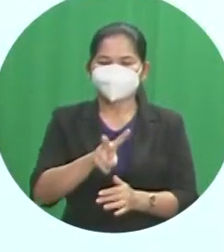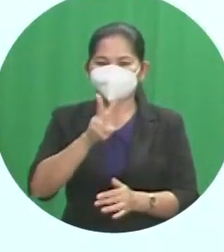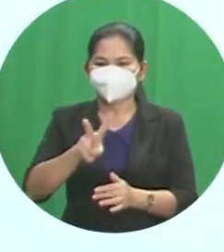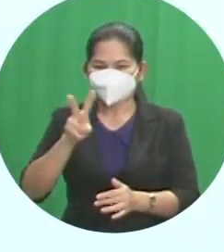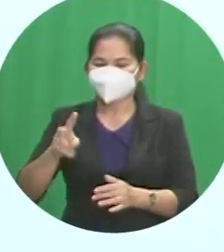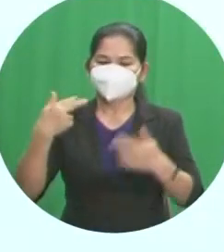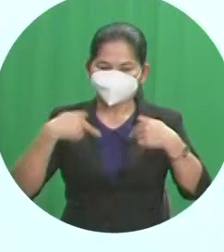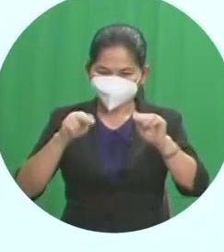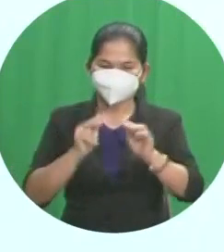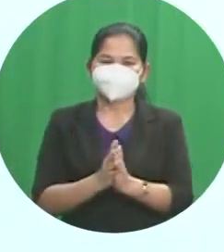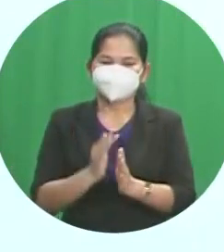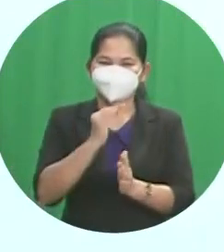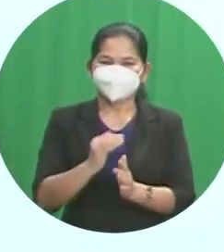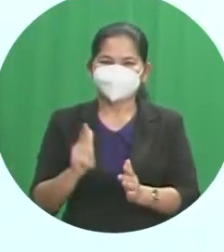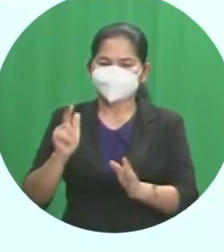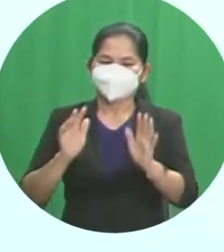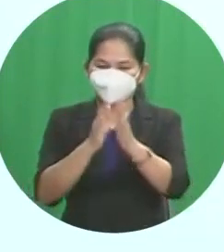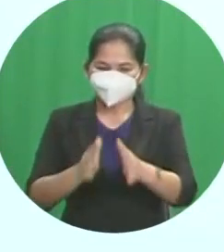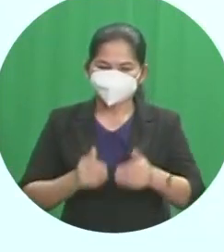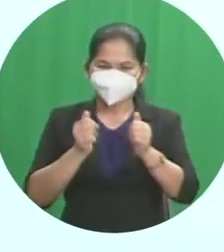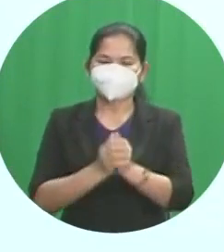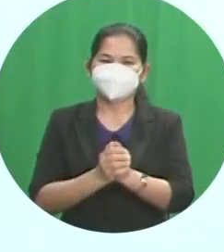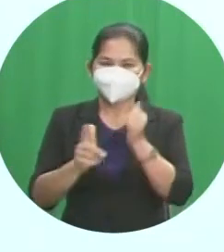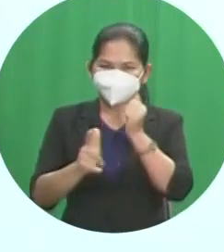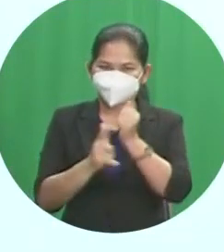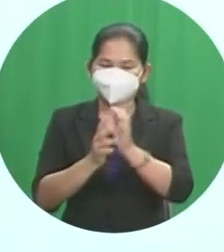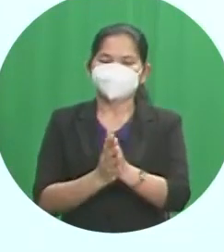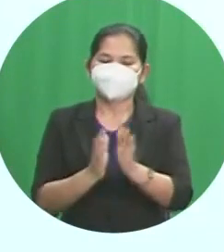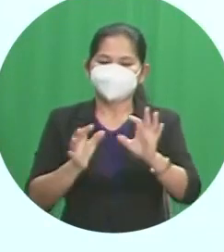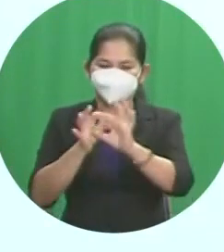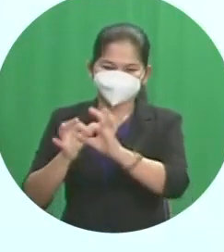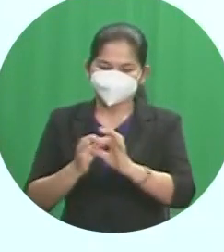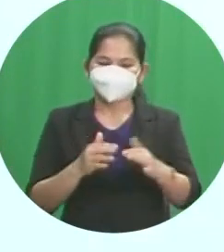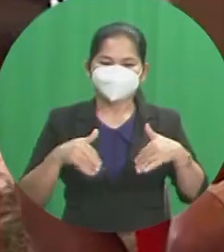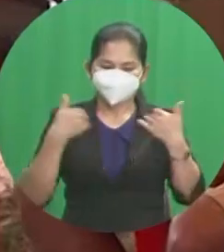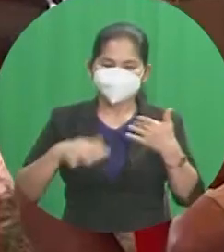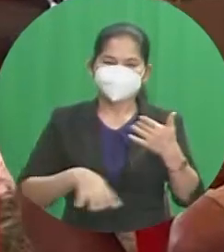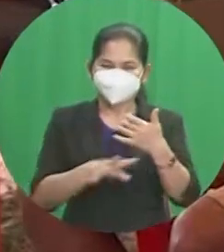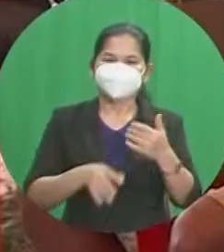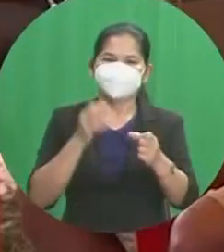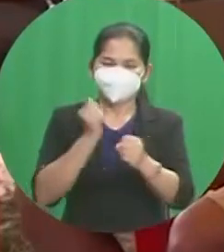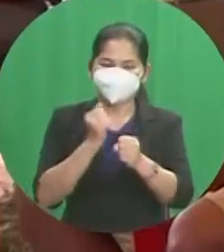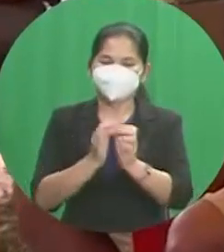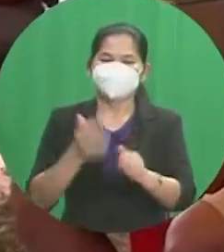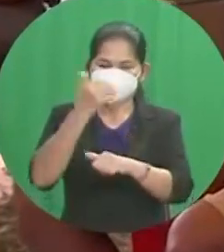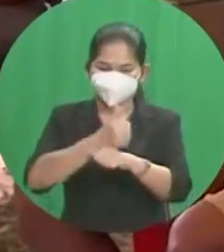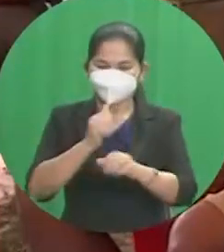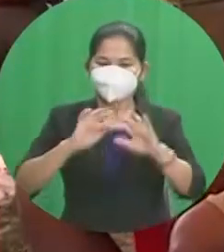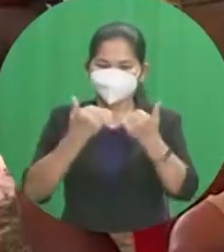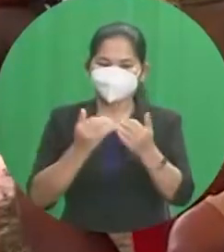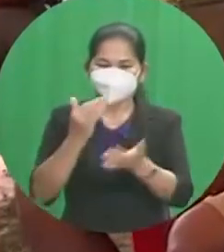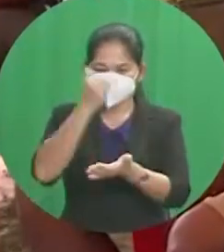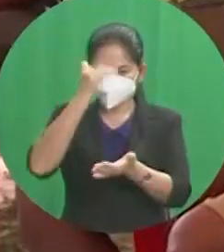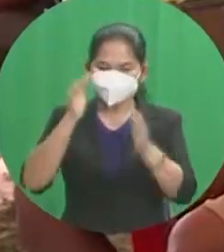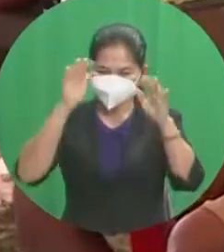ថ្លៃឯកឧត្តមសោះមូសិនសមាជិករដ្ឋសភាជាអនុប្រធានសហភាពសហព័ន្ធយុវជនកម្ពុជានិងជាប្រធានសមាគមនិស្សិត